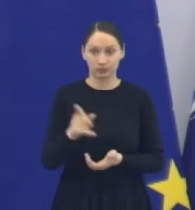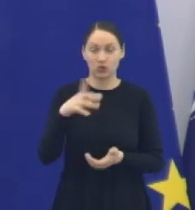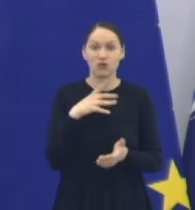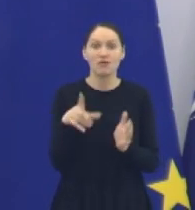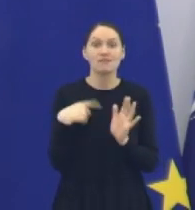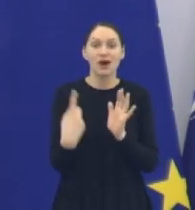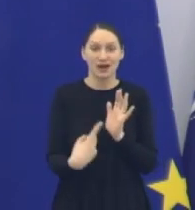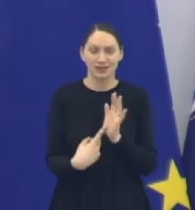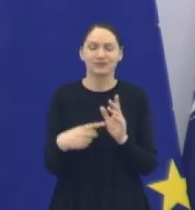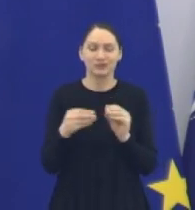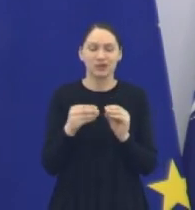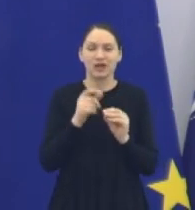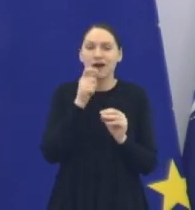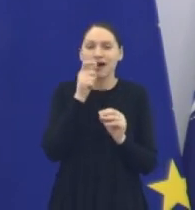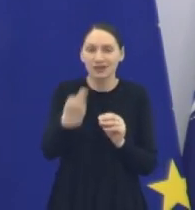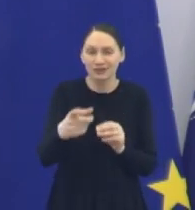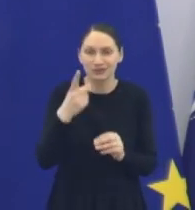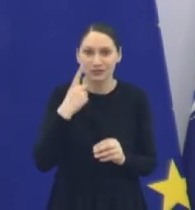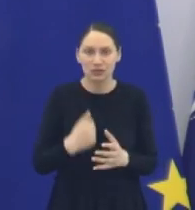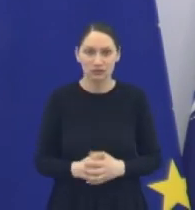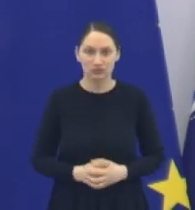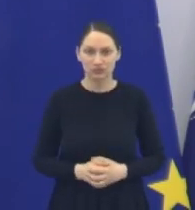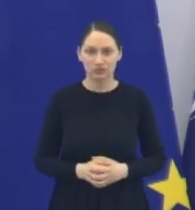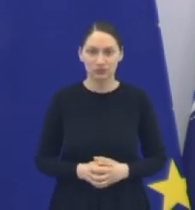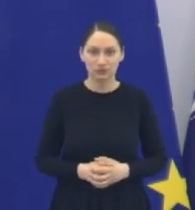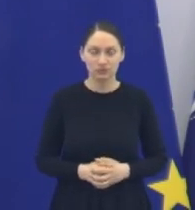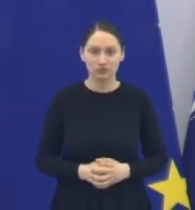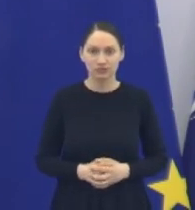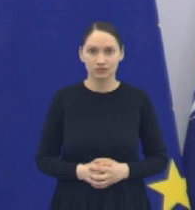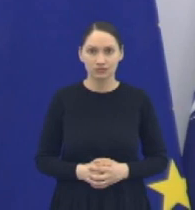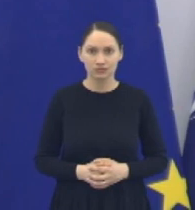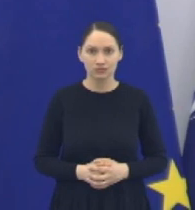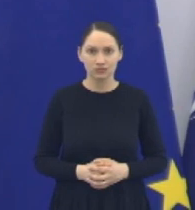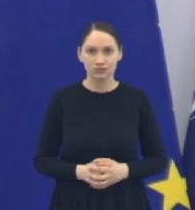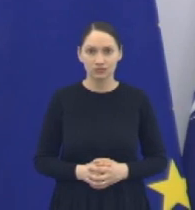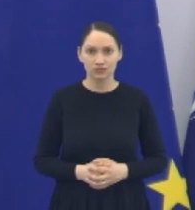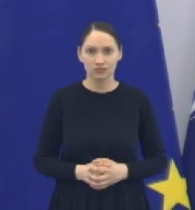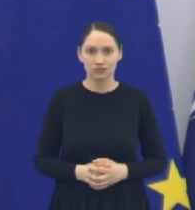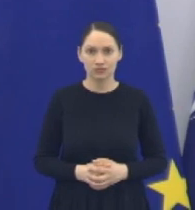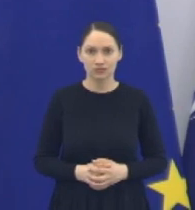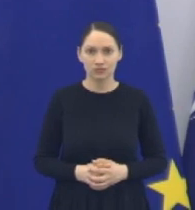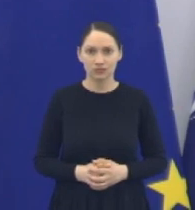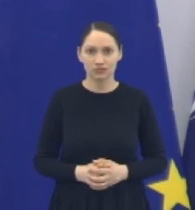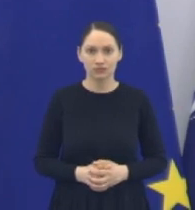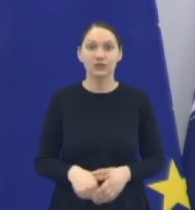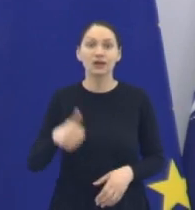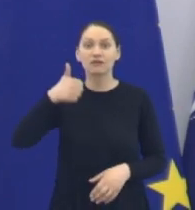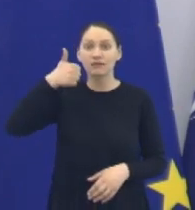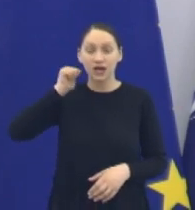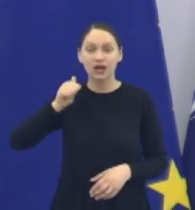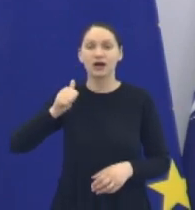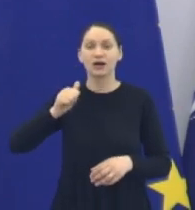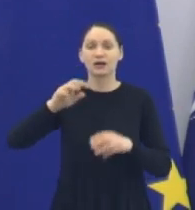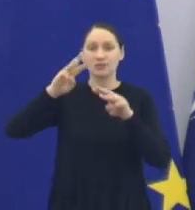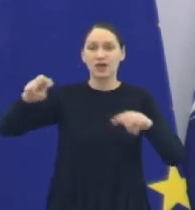pasakyti štai ką, kad tai, kokie dabar vyksta darbai, labai aiškiai demonstruoja, ir tai vakar ir